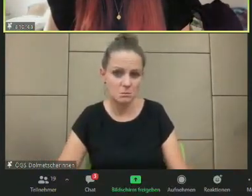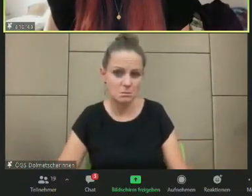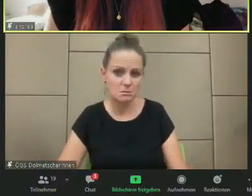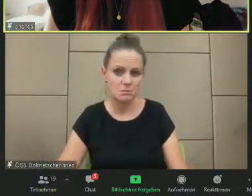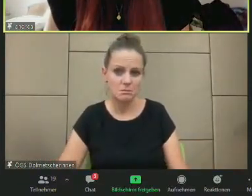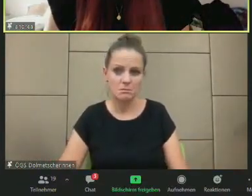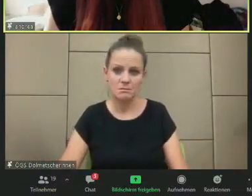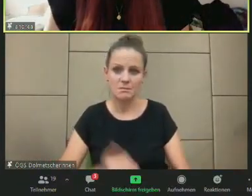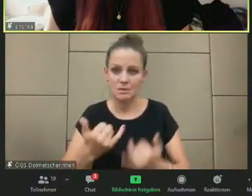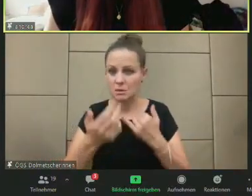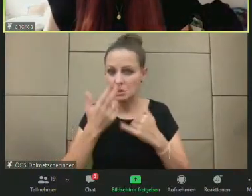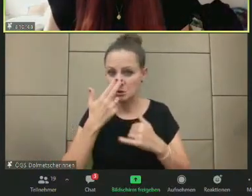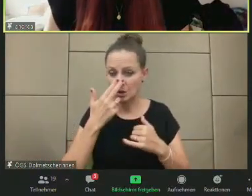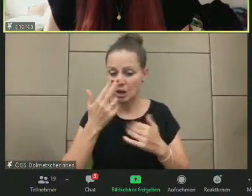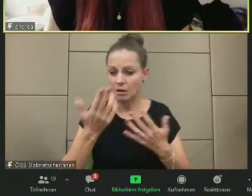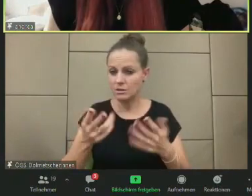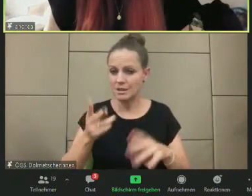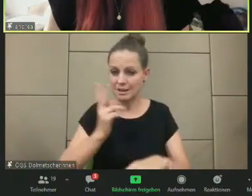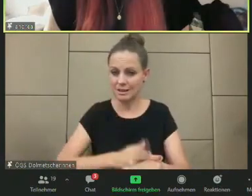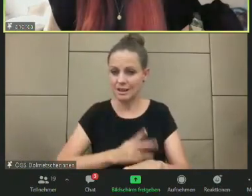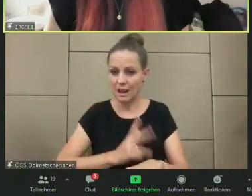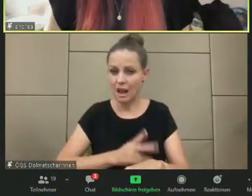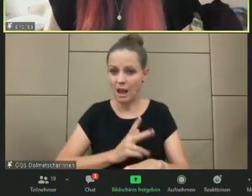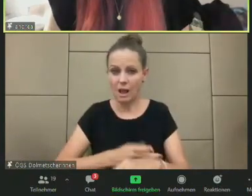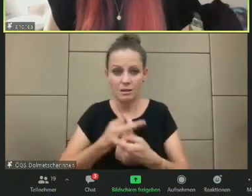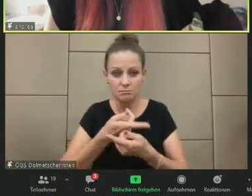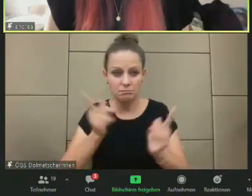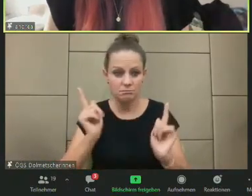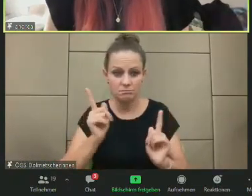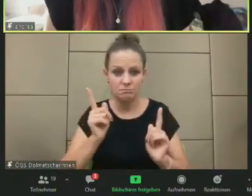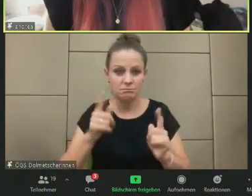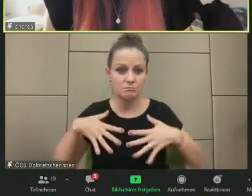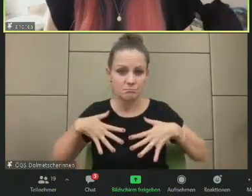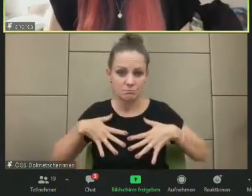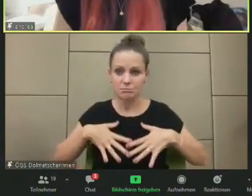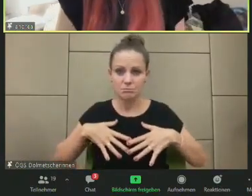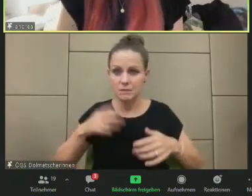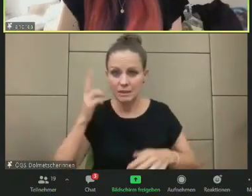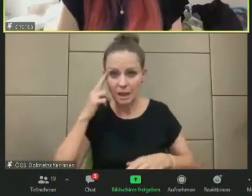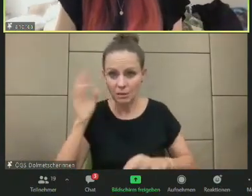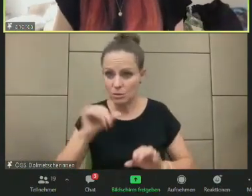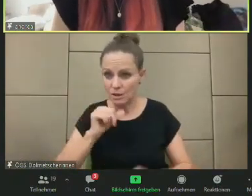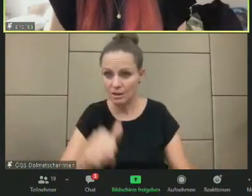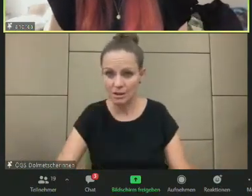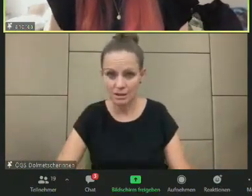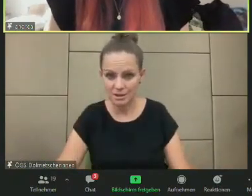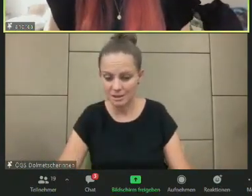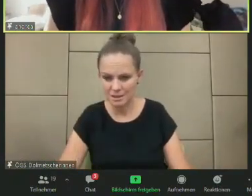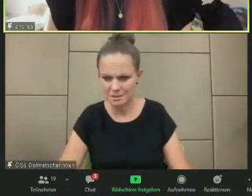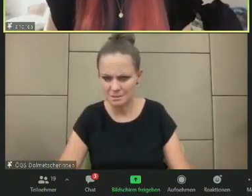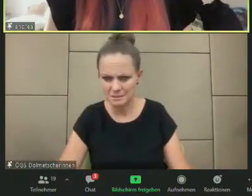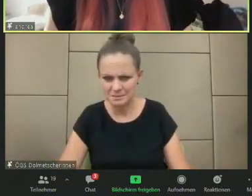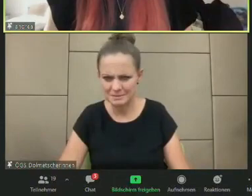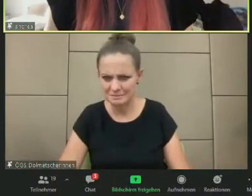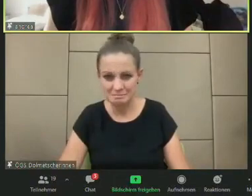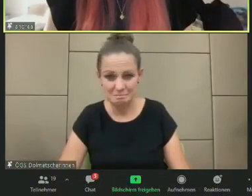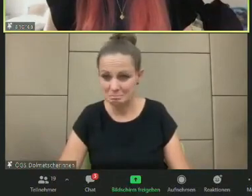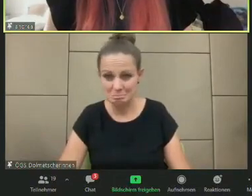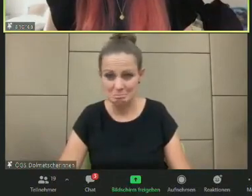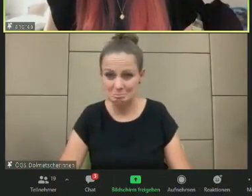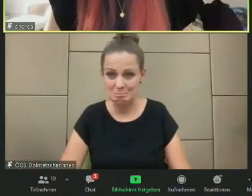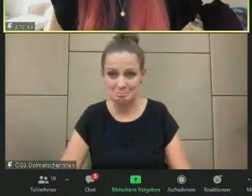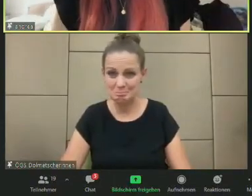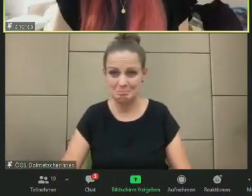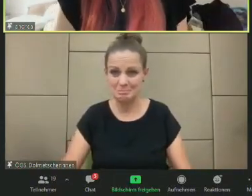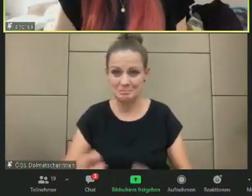denn da so ausschaut, ob die Krankheit unter Ihnen da bekannt ist oder eher nicht. Gut, also es hat wenige erhobene Hände